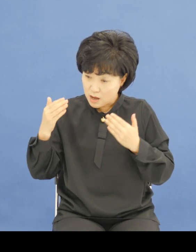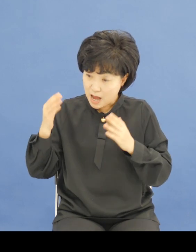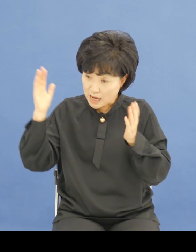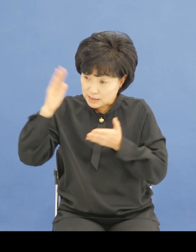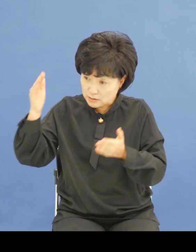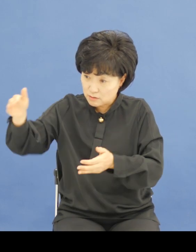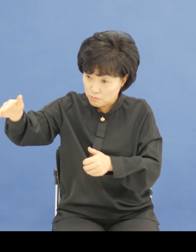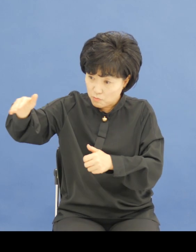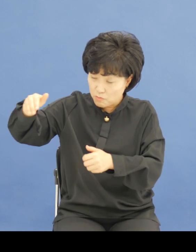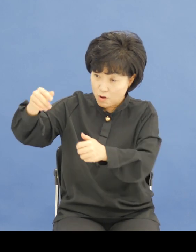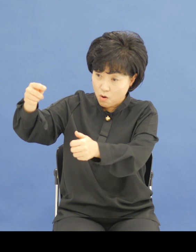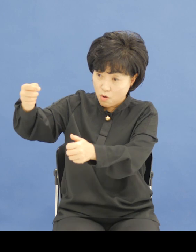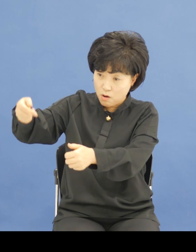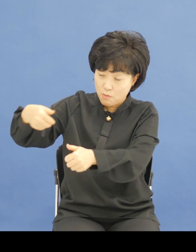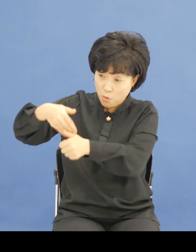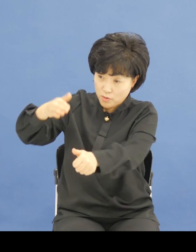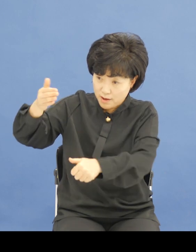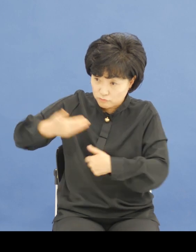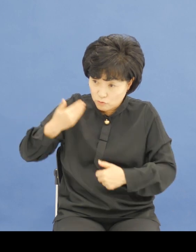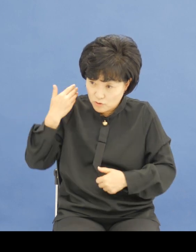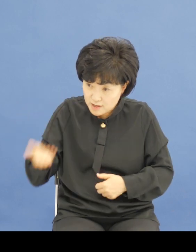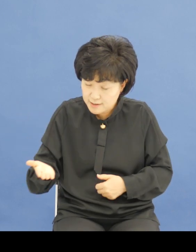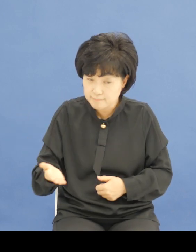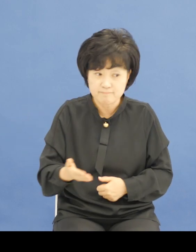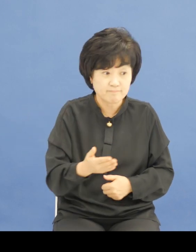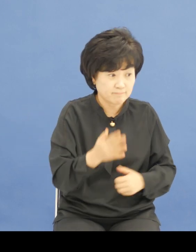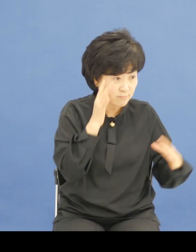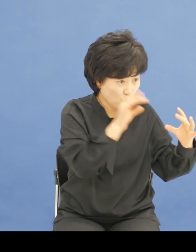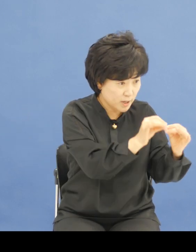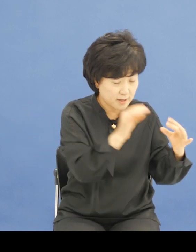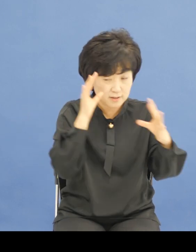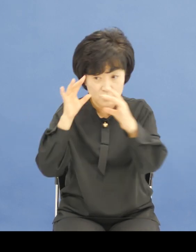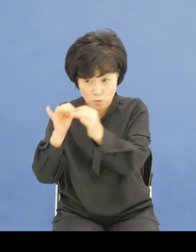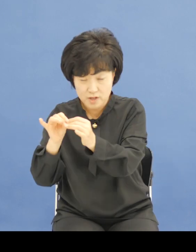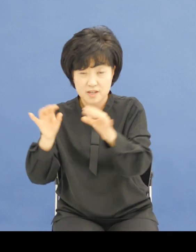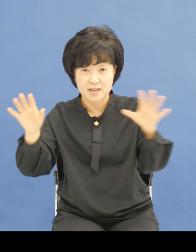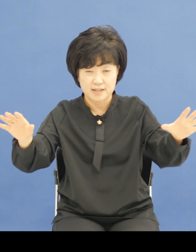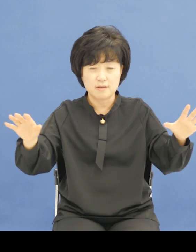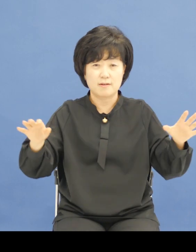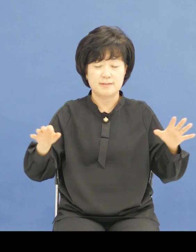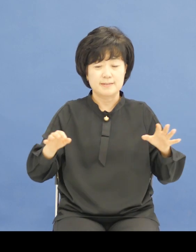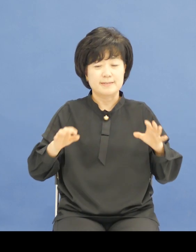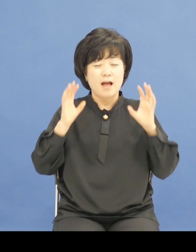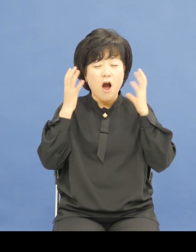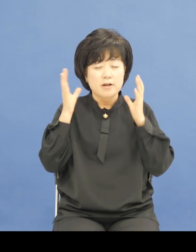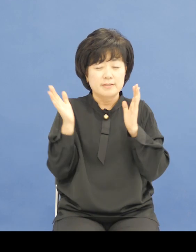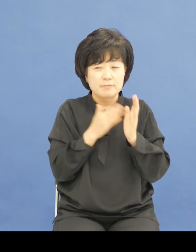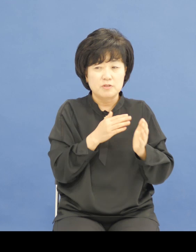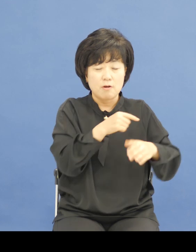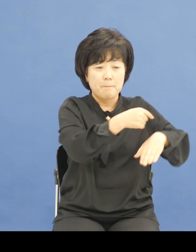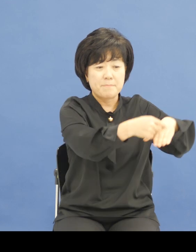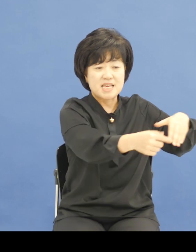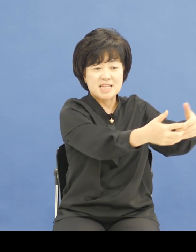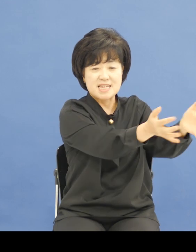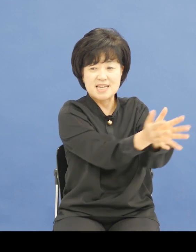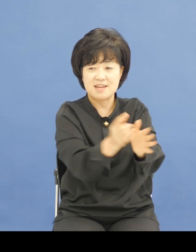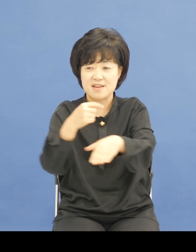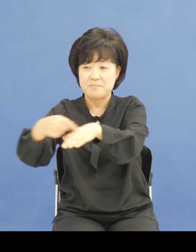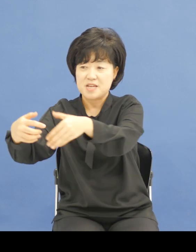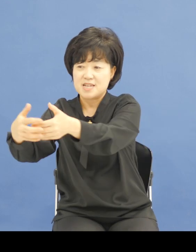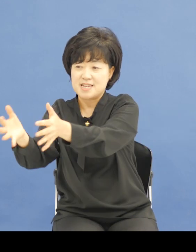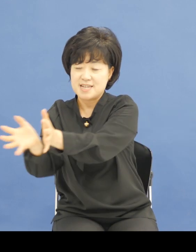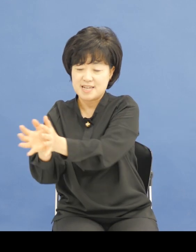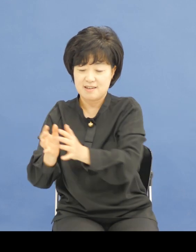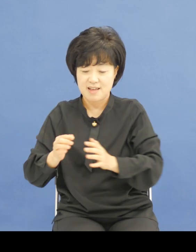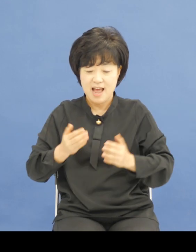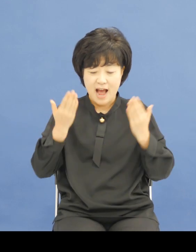보낸대. 그래서 이제 우리 생각에 어려서부터 동창생을 만들면은 서로 갈등이